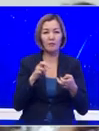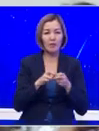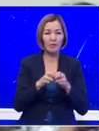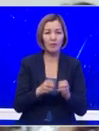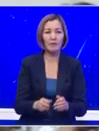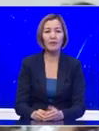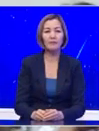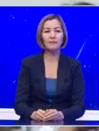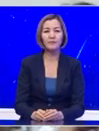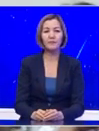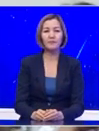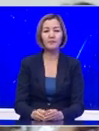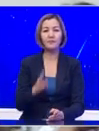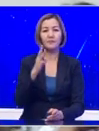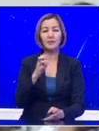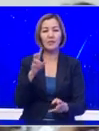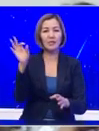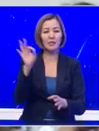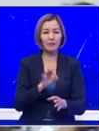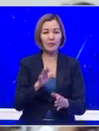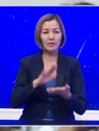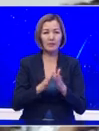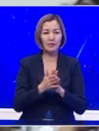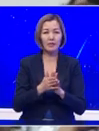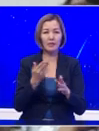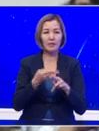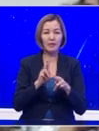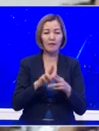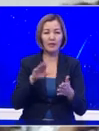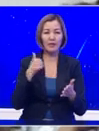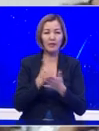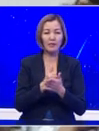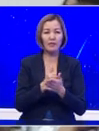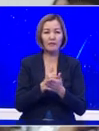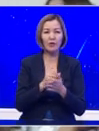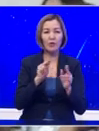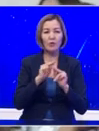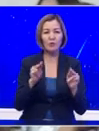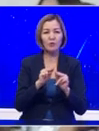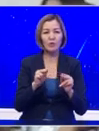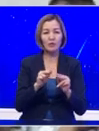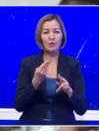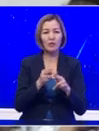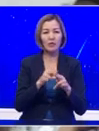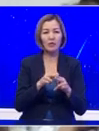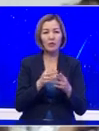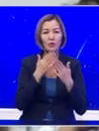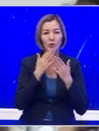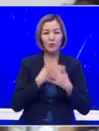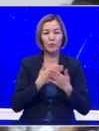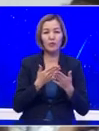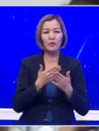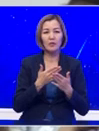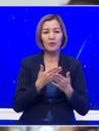на 300% согласна, что самое главное качество учителя – это любовь. Он должен любить,